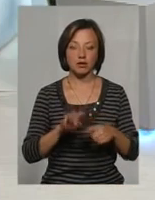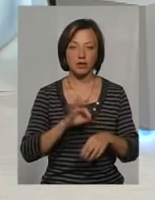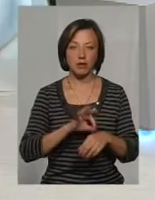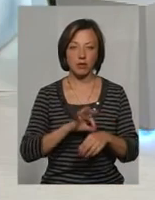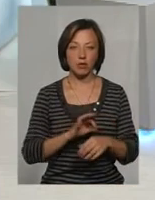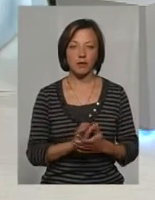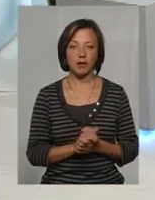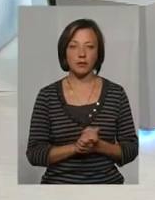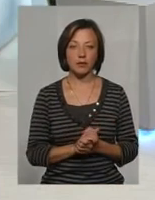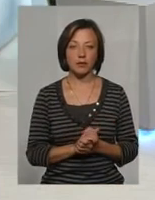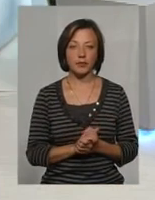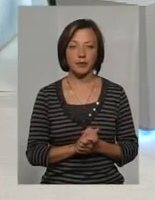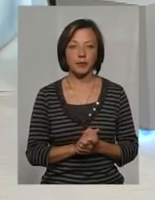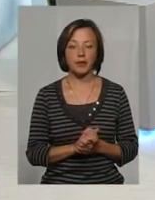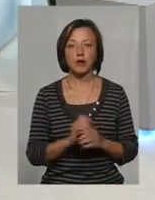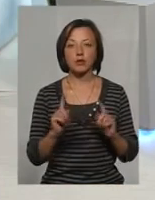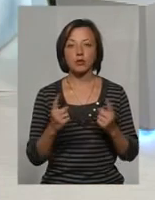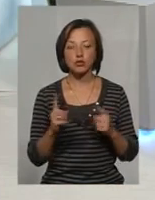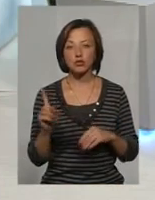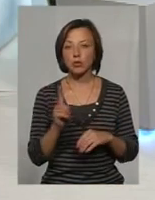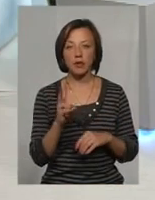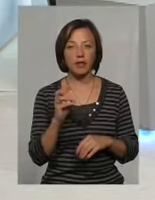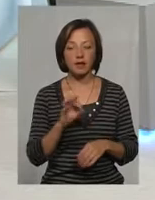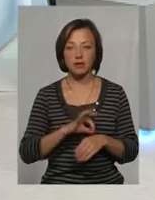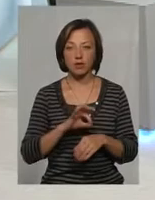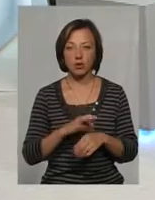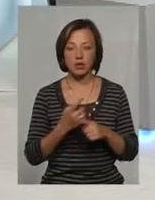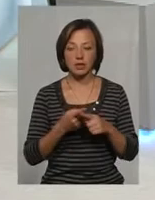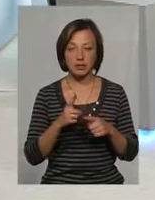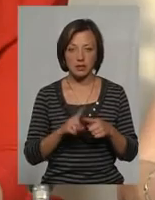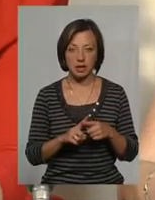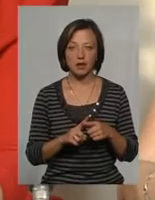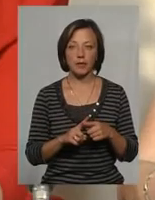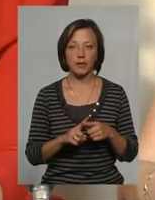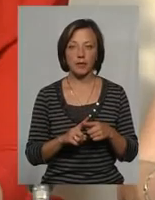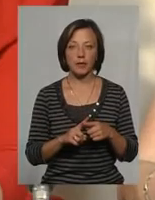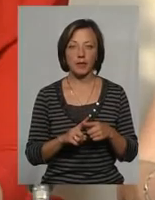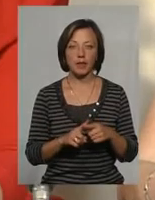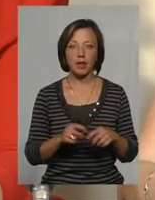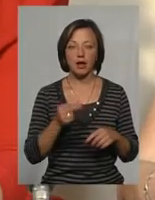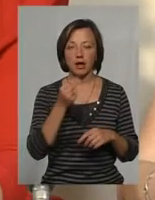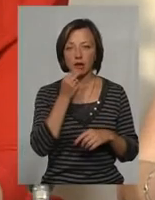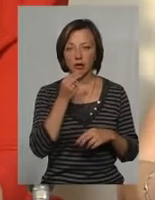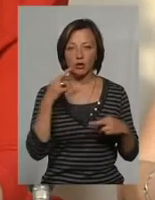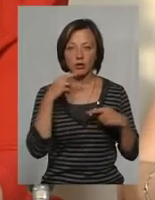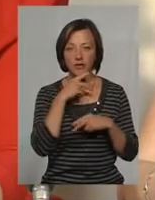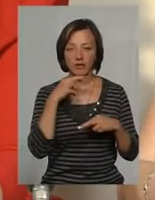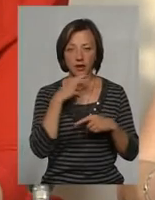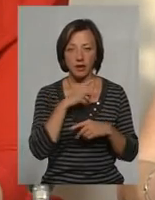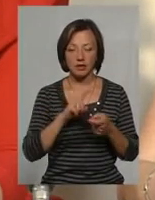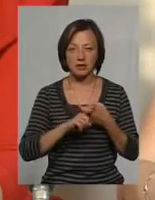захворювання. Тому, щоб не захворіти на дане захворювання, це харчова